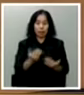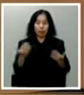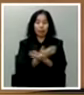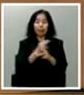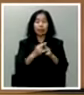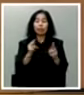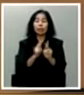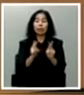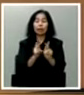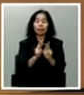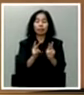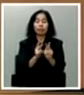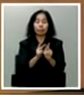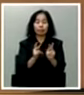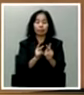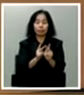มการ